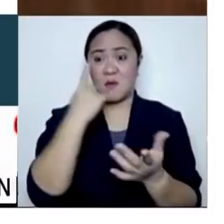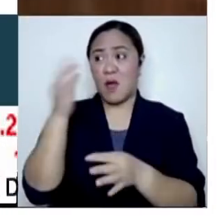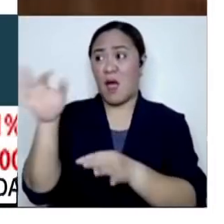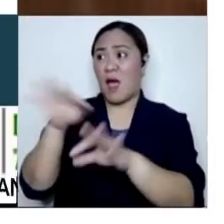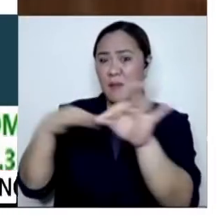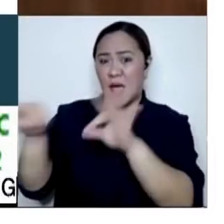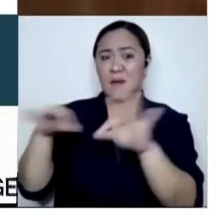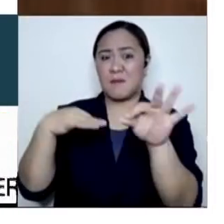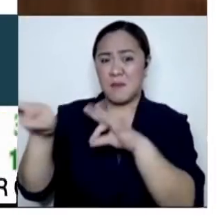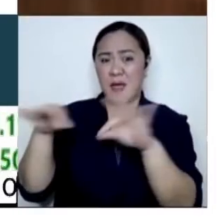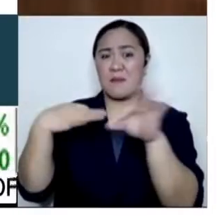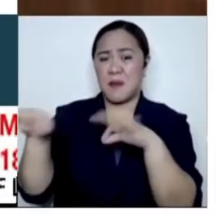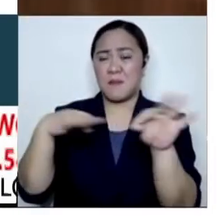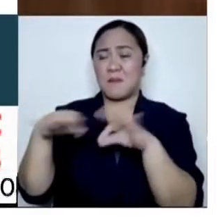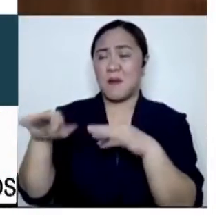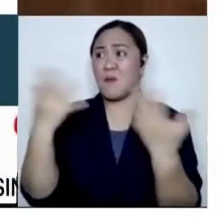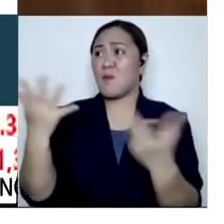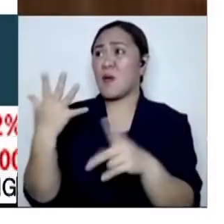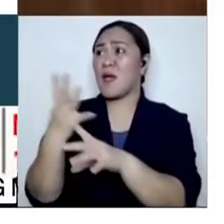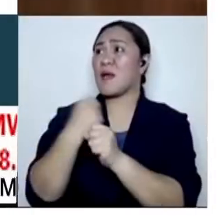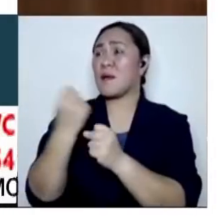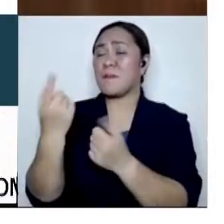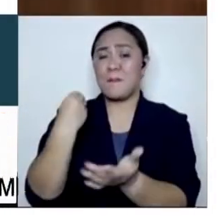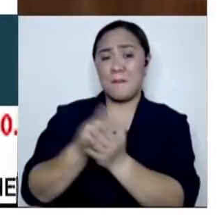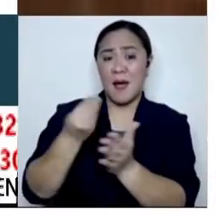niya kung saan galing yung perang yan.